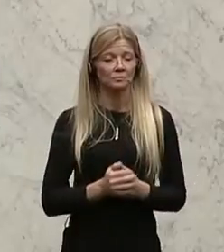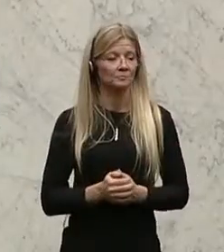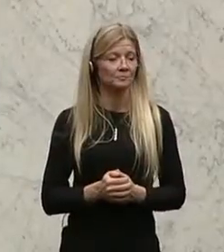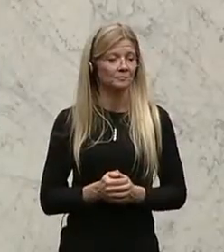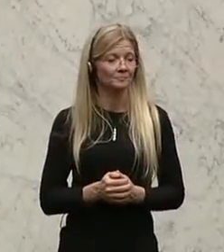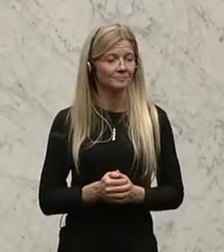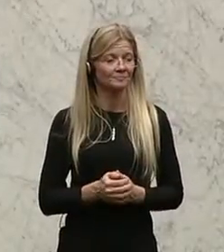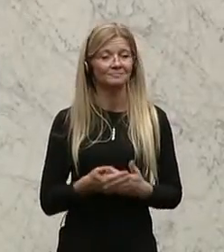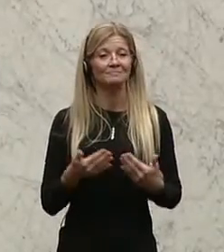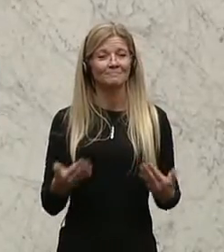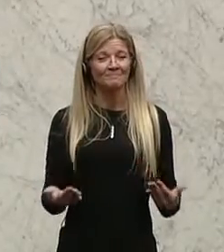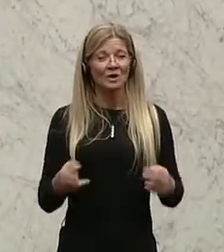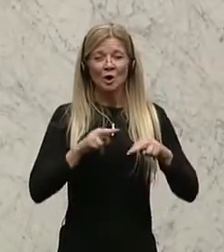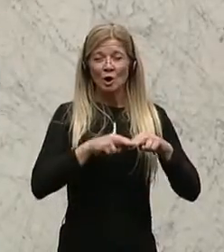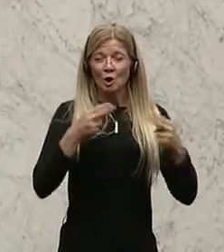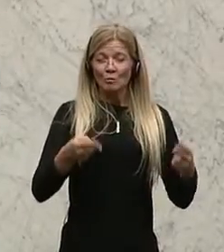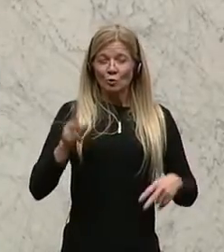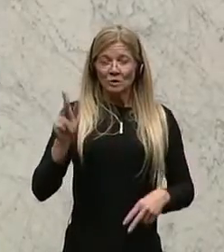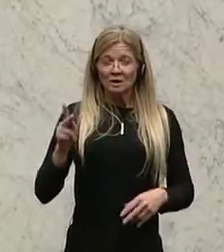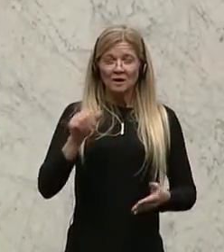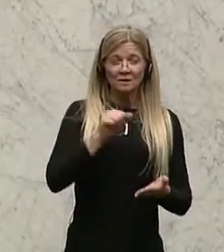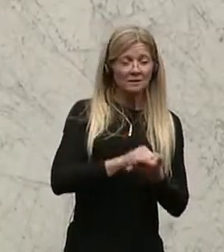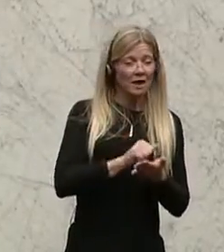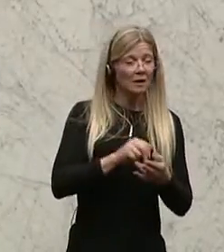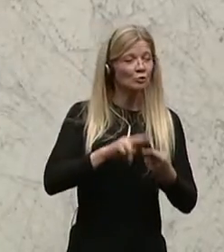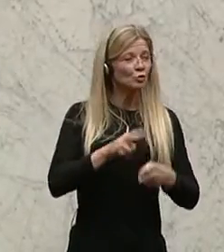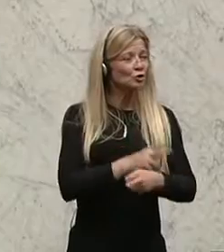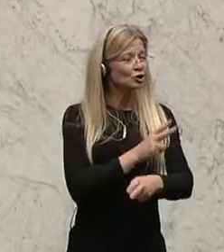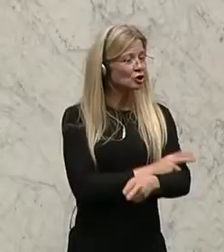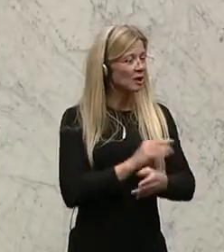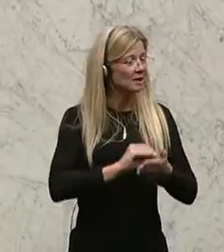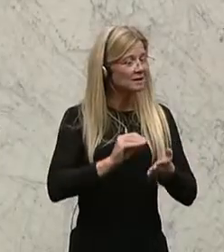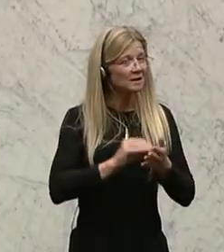Am Wort ist Gerald Loacker von den NEOS. Da fällt auch das Thema